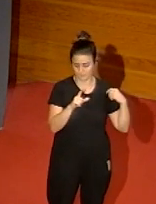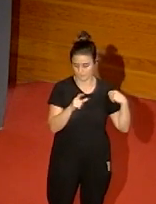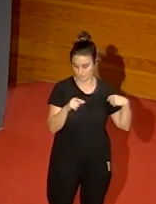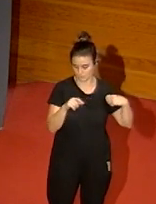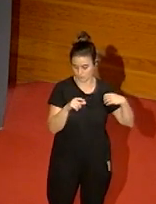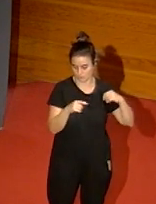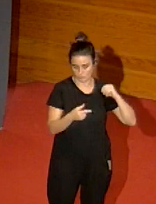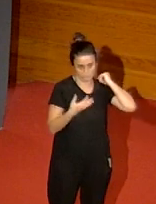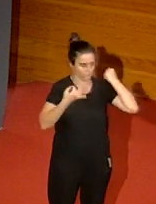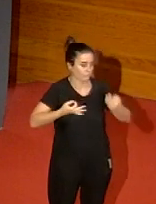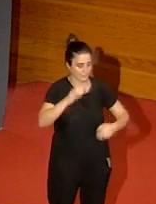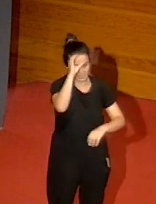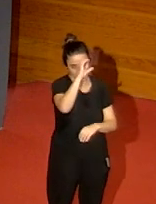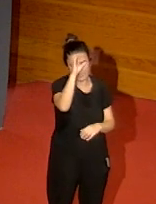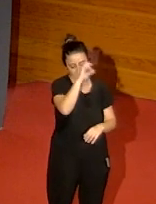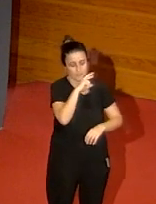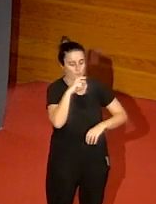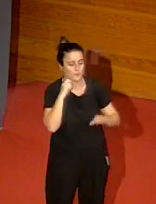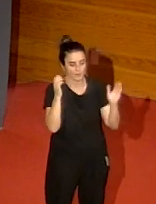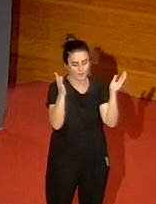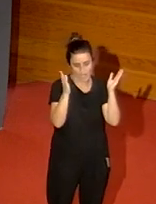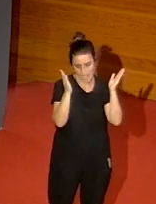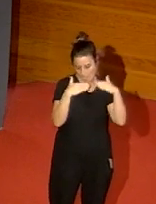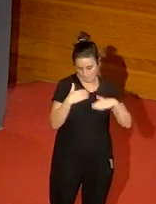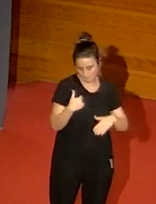dauka balio zientifiko handirik, ez? Nik egin dudan